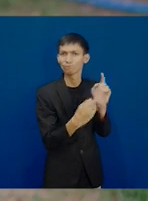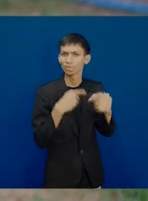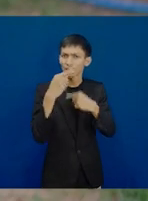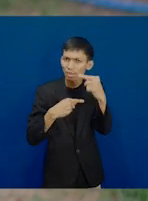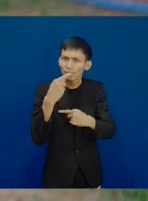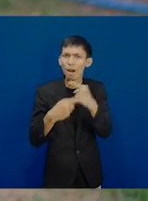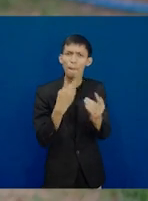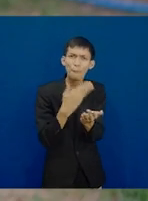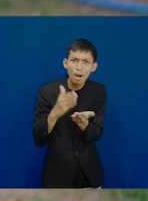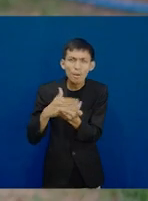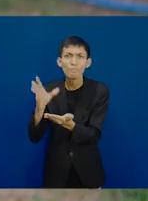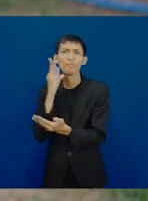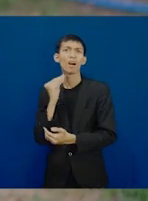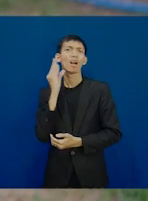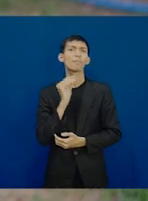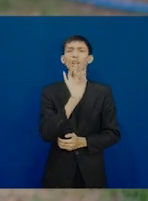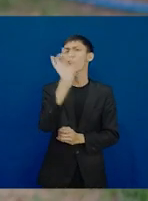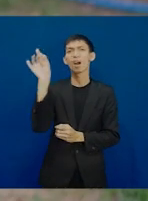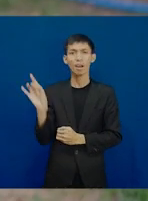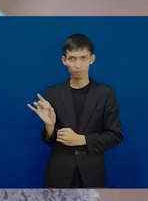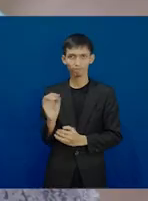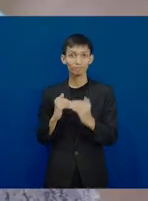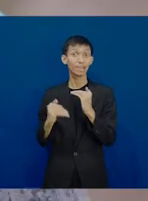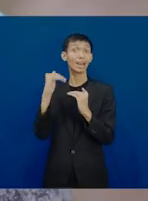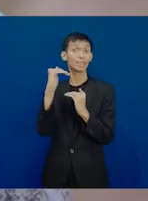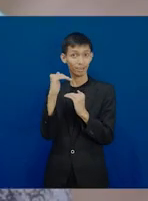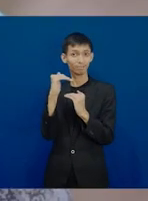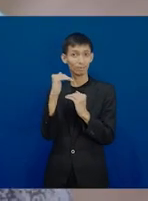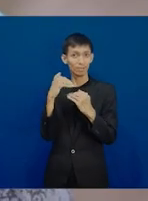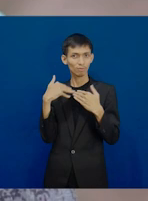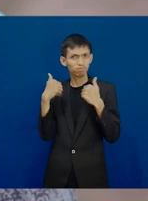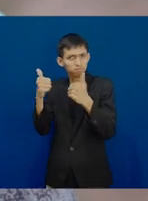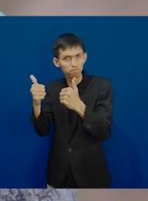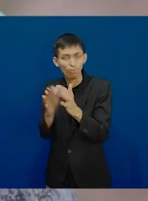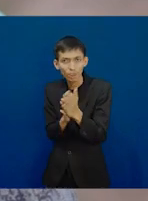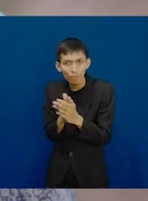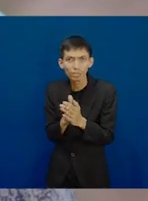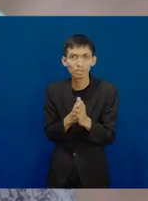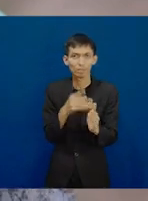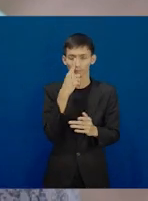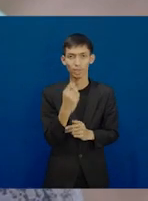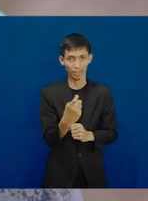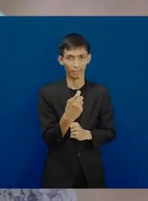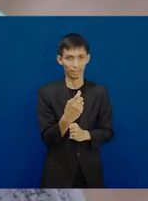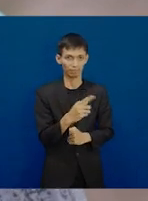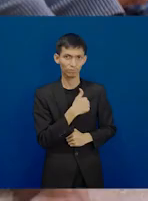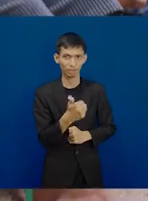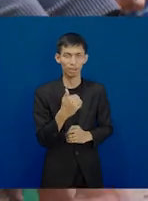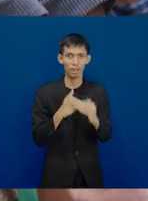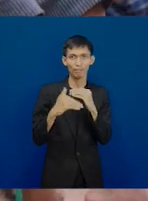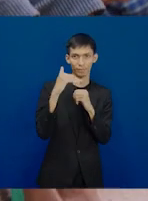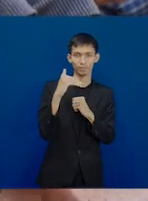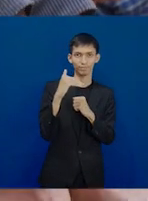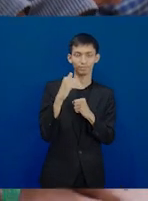kami bisa saling membagi pengalaman bangkit kami bisa percaya